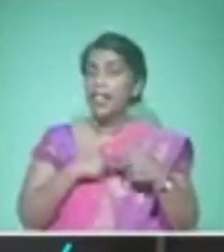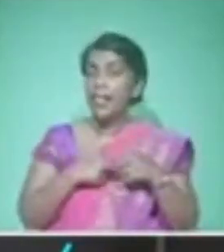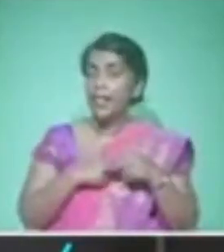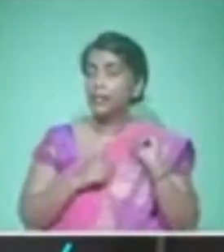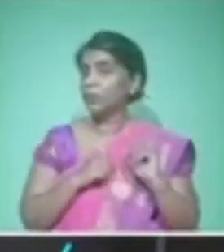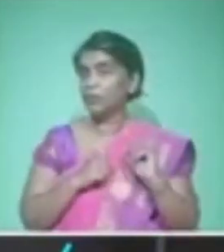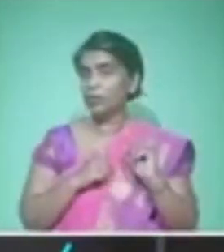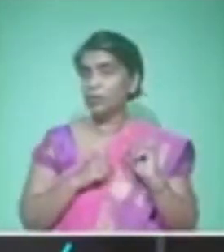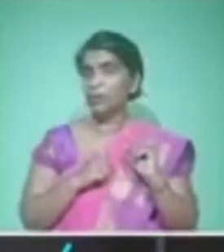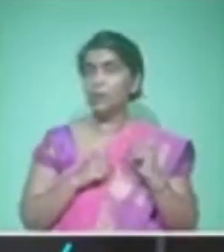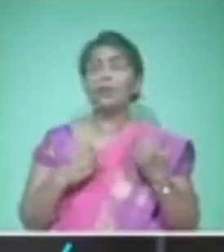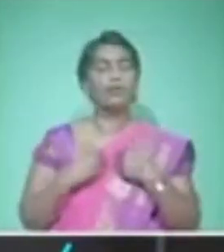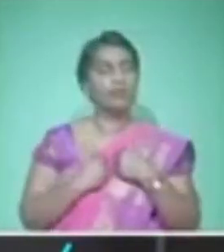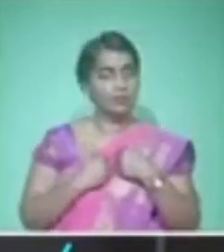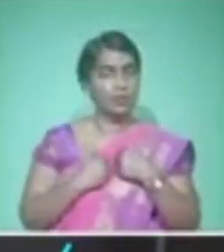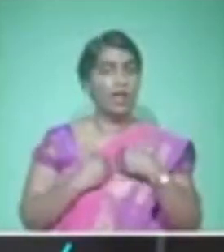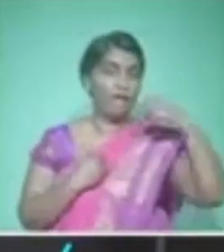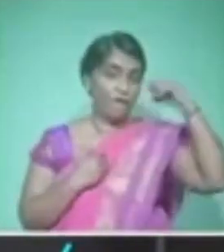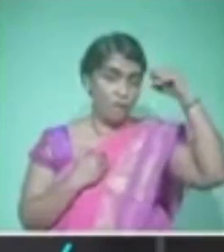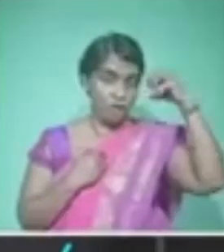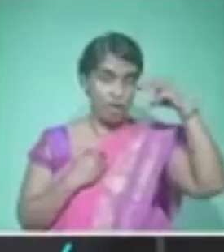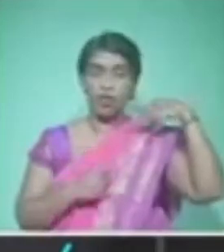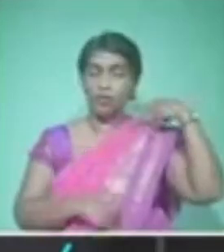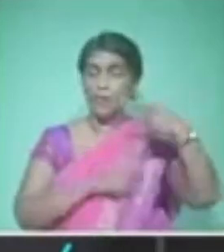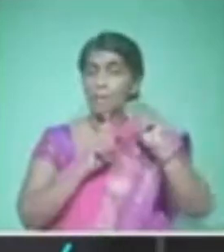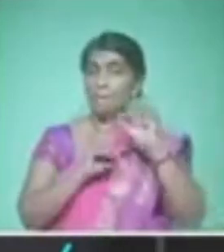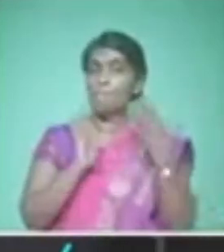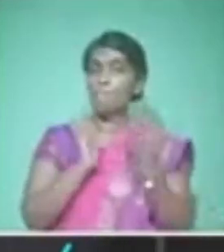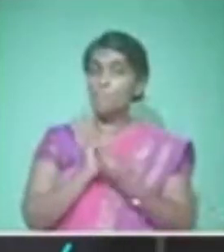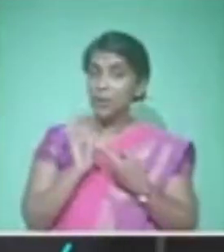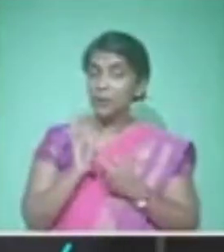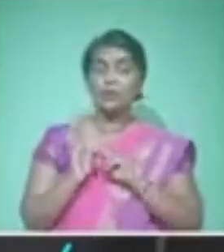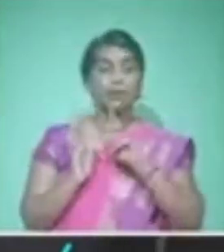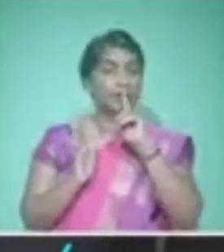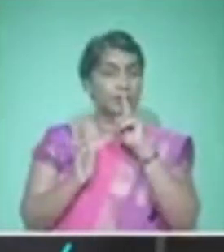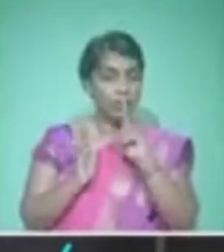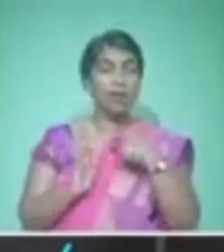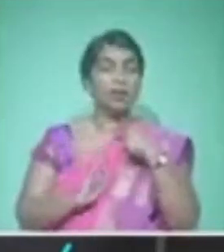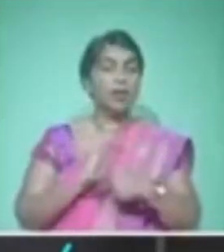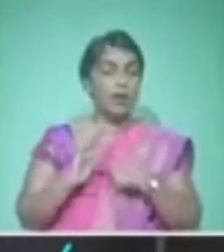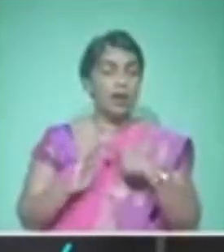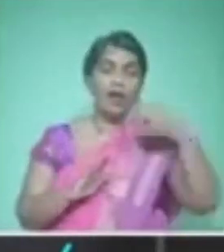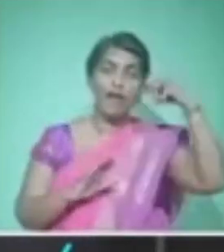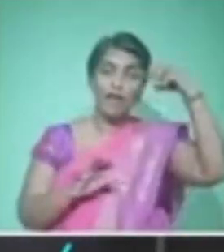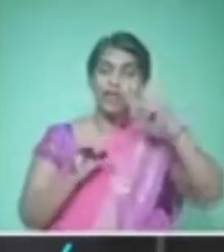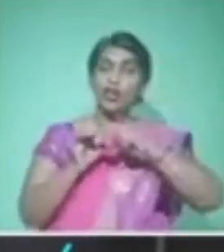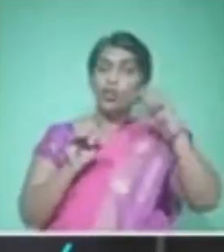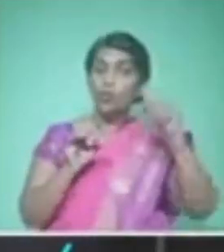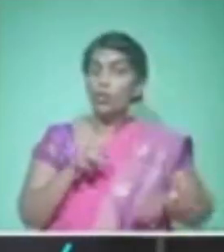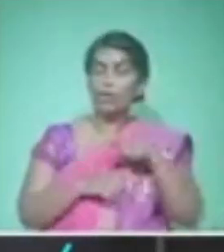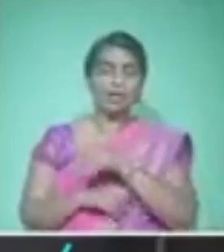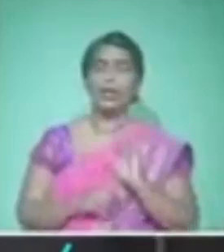ඇවිල්ලා අපේ විදුලි බල ප්‍රතිපත්තිය තීරණය කරන්නේ ලංකා විදුලි බල මණ්ඩලය